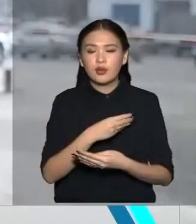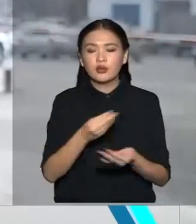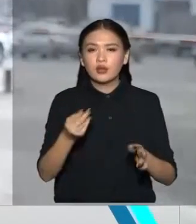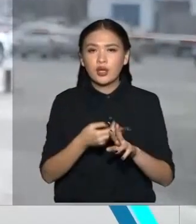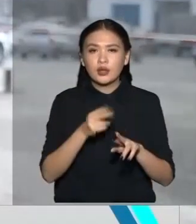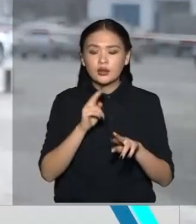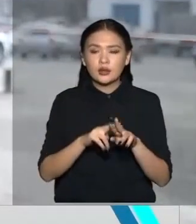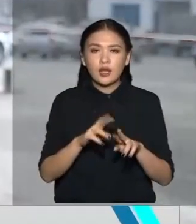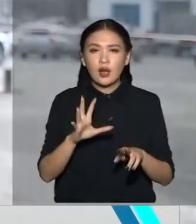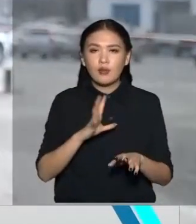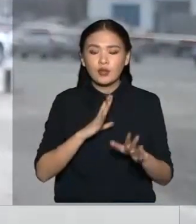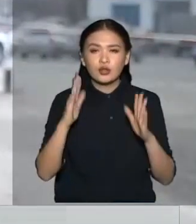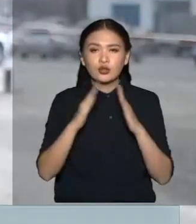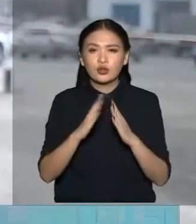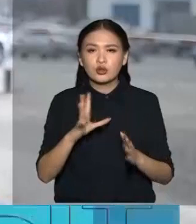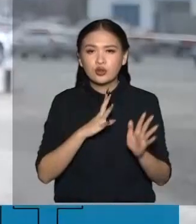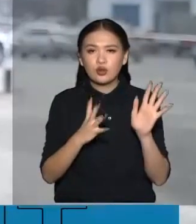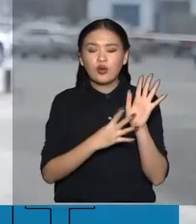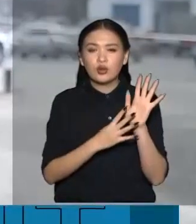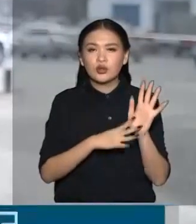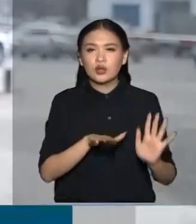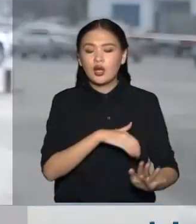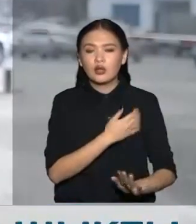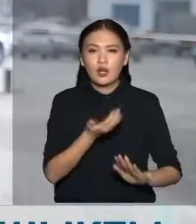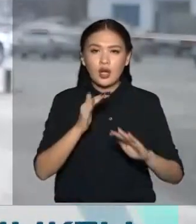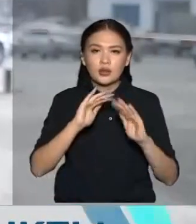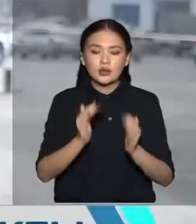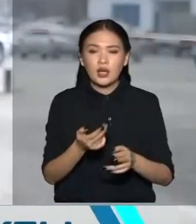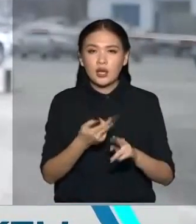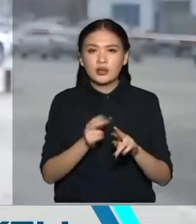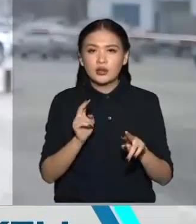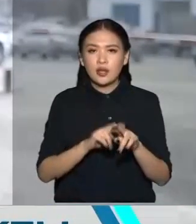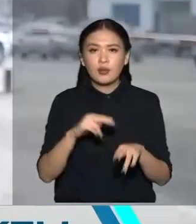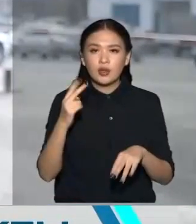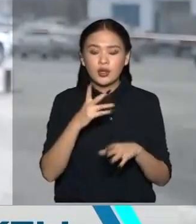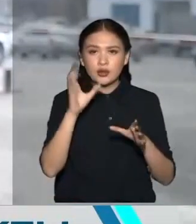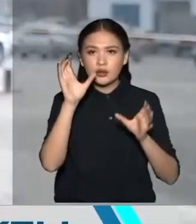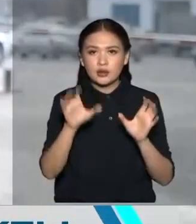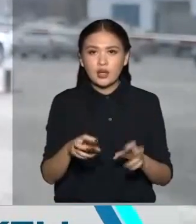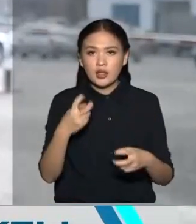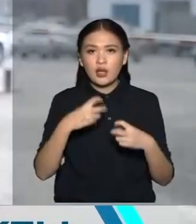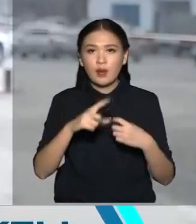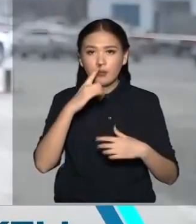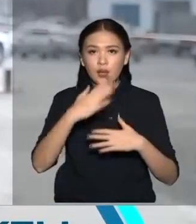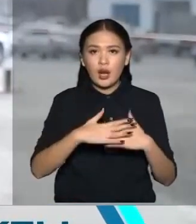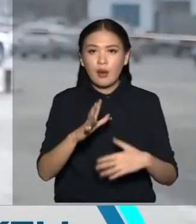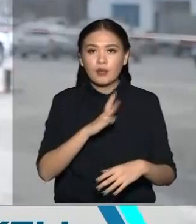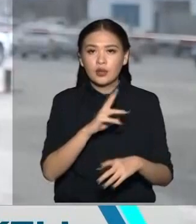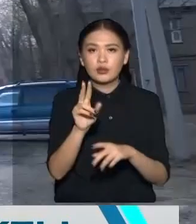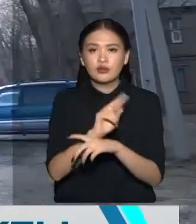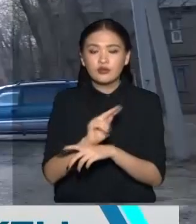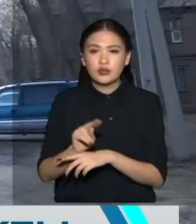бойынша баспаналардағы жылу 9 градусқа дейін азайды. Қызығы, істен шыққан екі қазандықта биыл жөндеуден